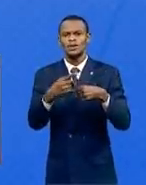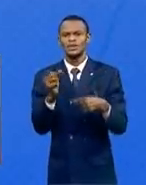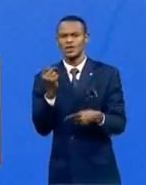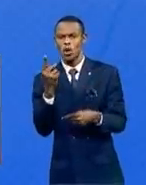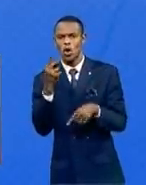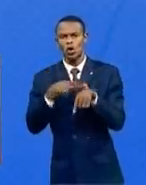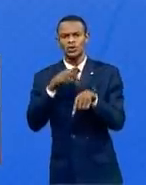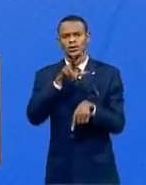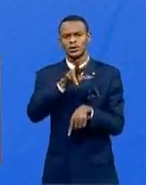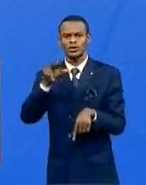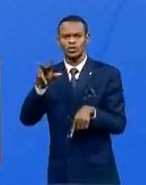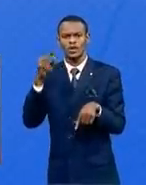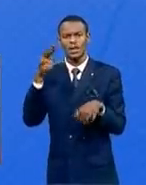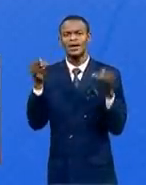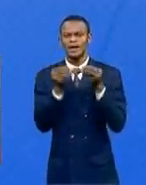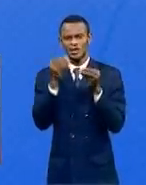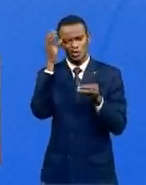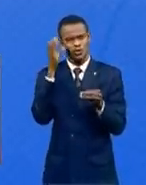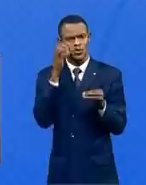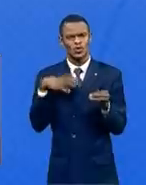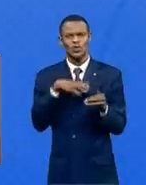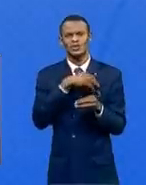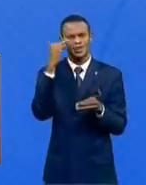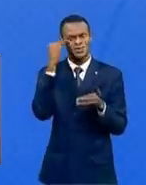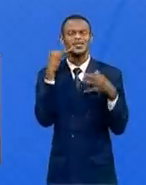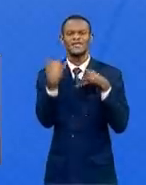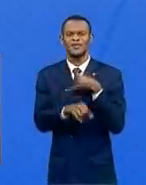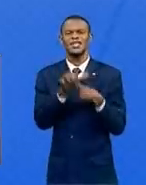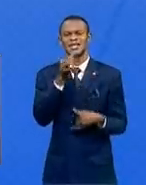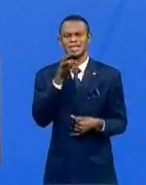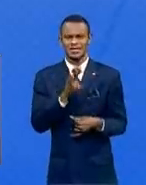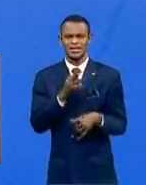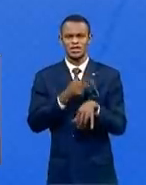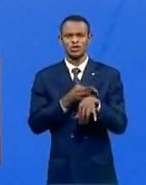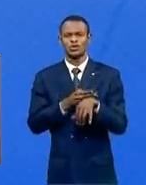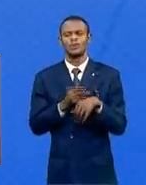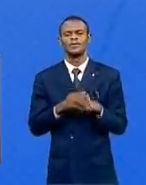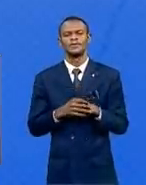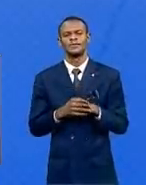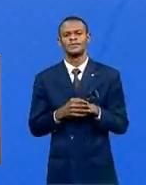11h33, la réunion du Conseil des ministres a pris fin à 16h48.